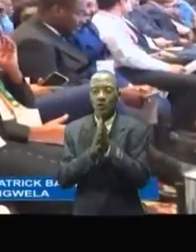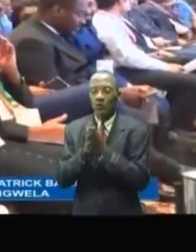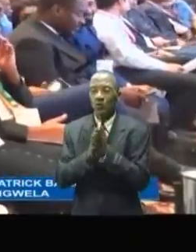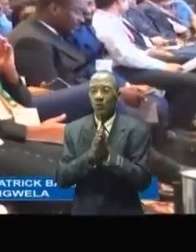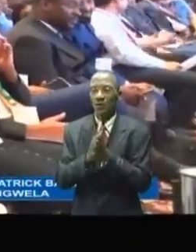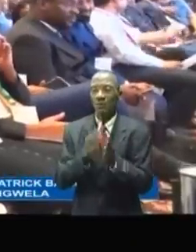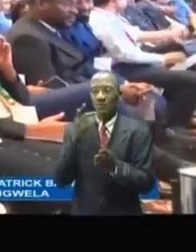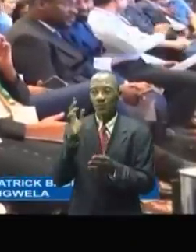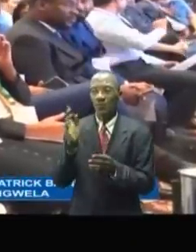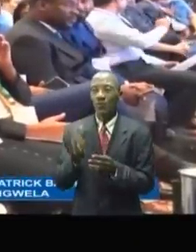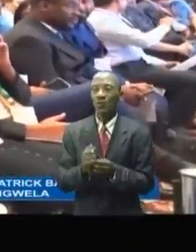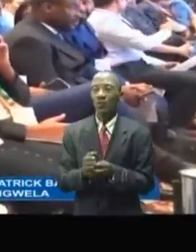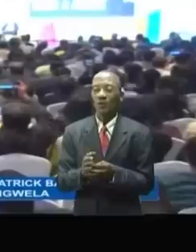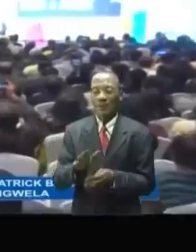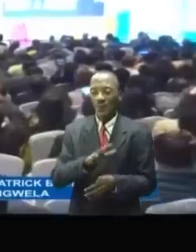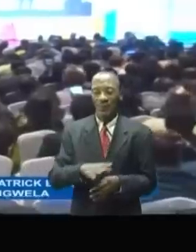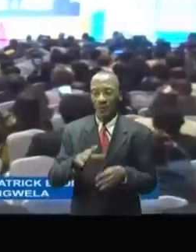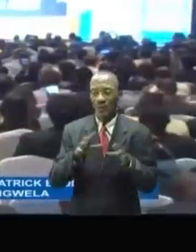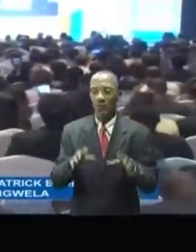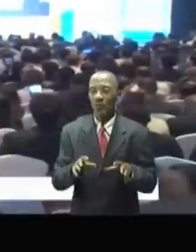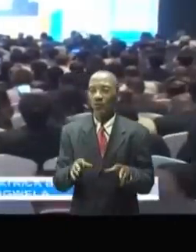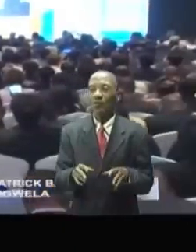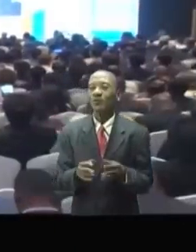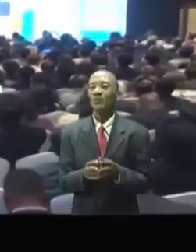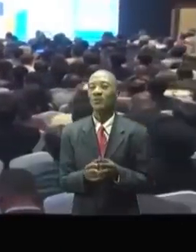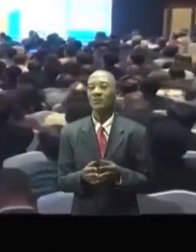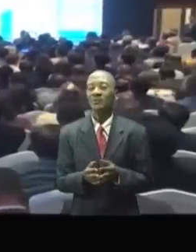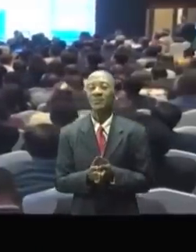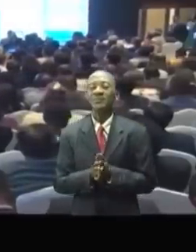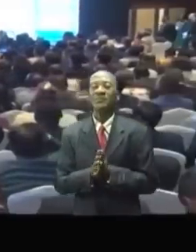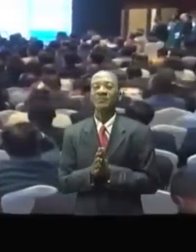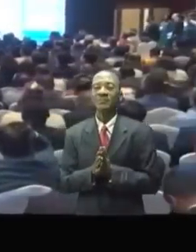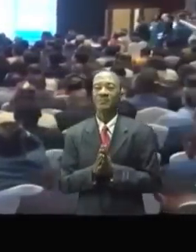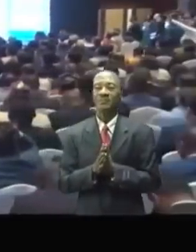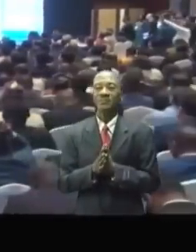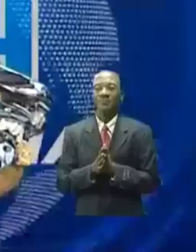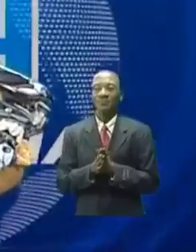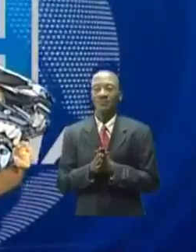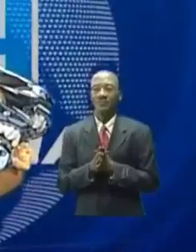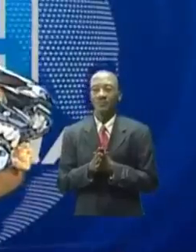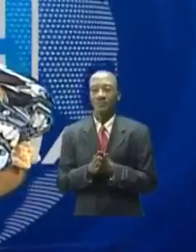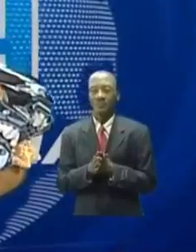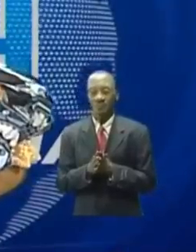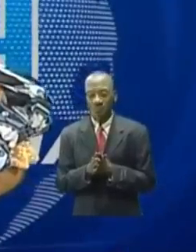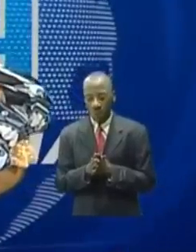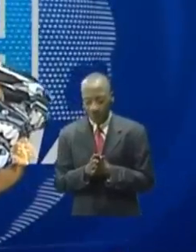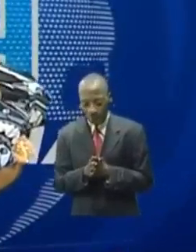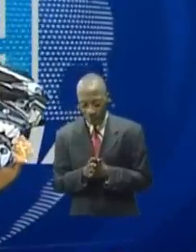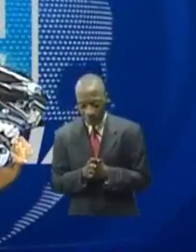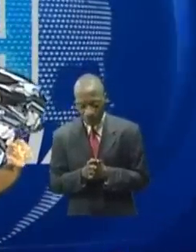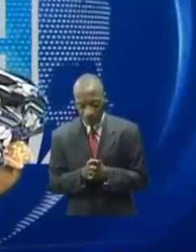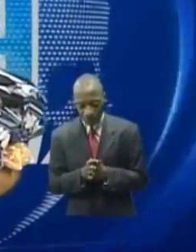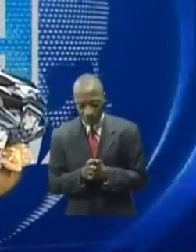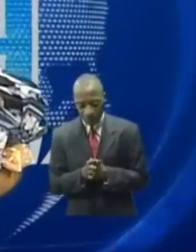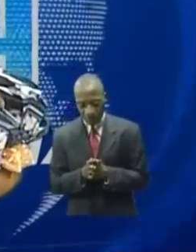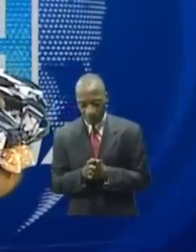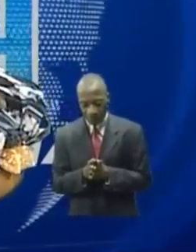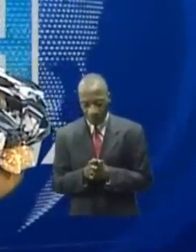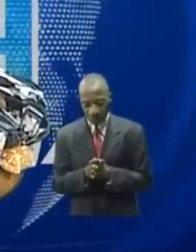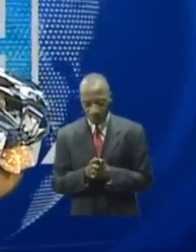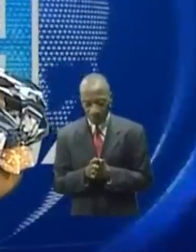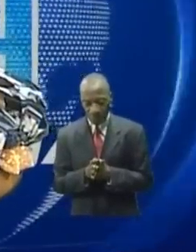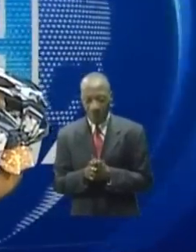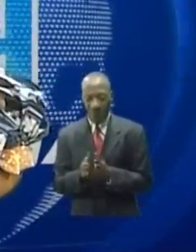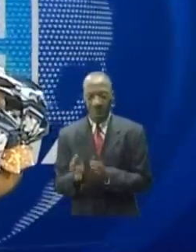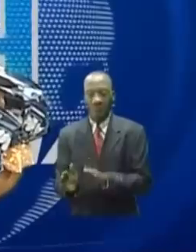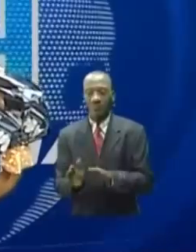Indien. Sans oublier l'investissement dans les secteurs agricoles et bien d'autres. Et en nouvelle, Kinshasa est depuis quelques